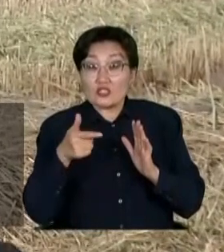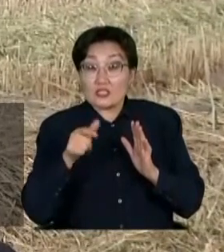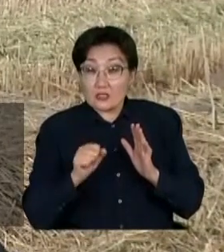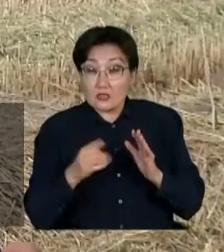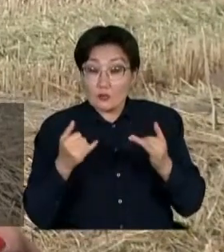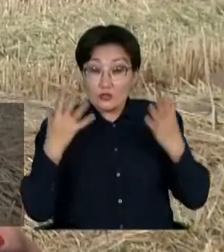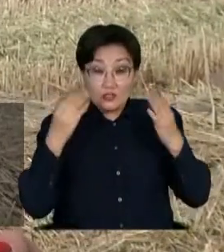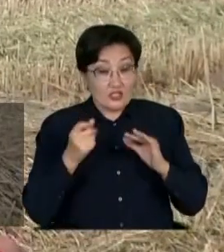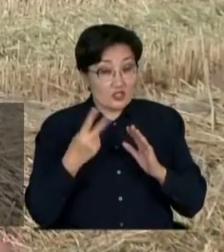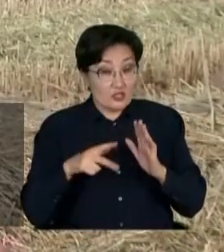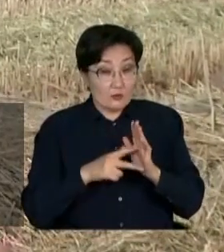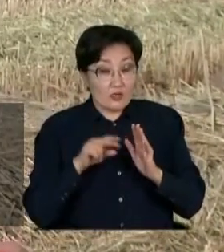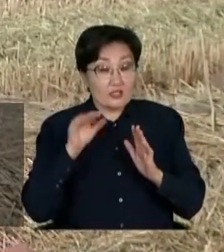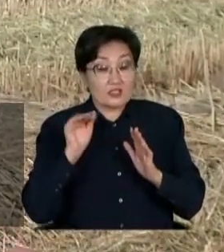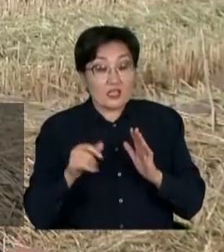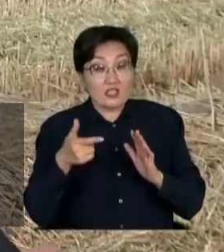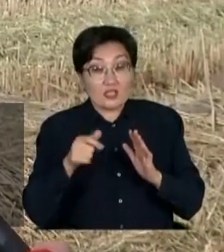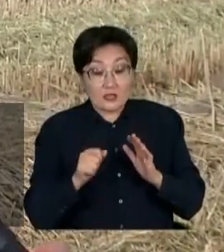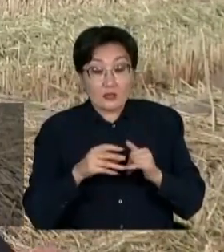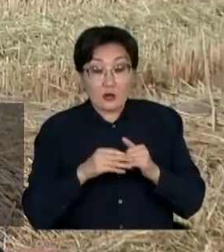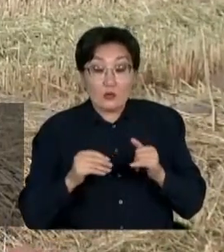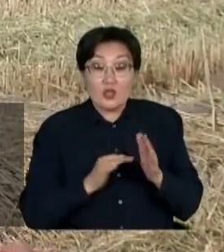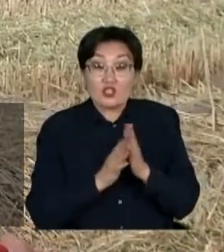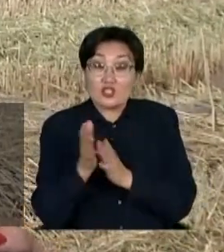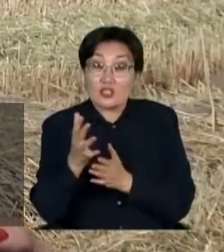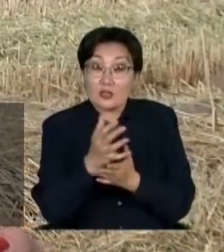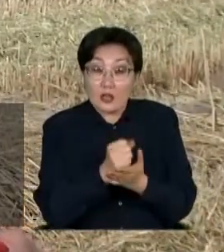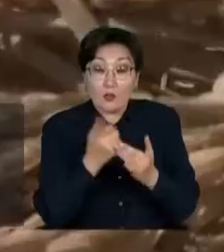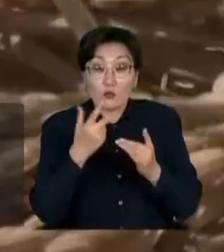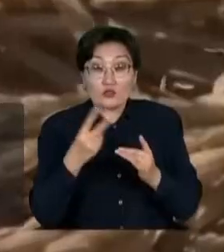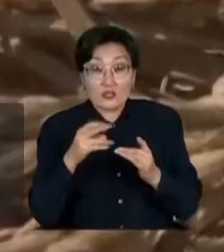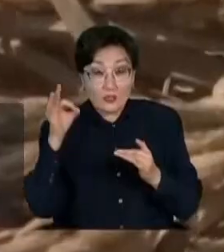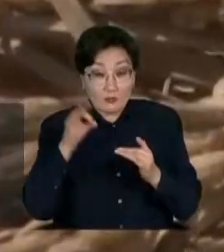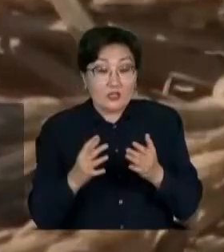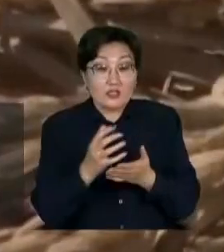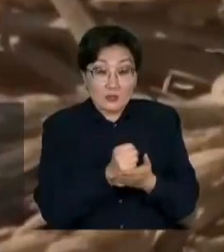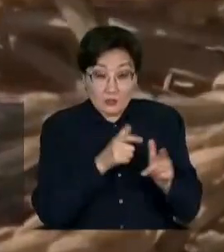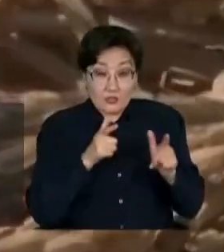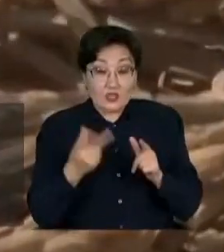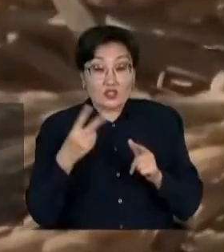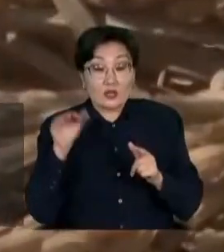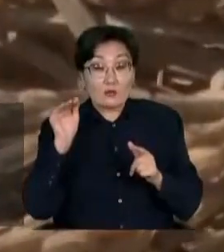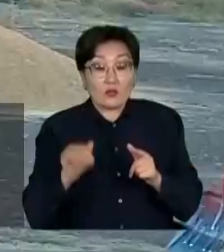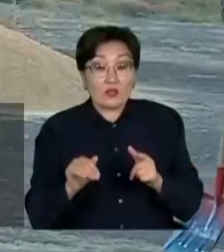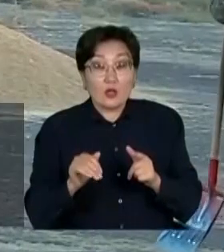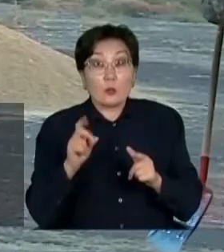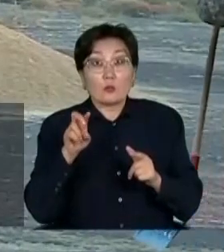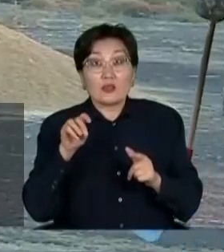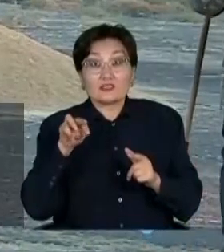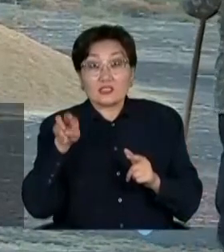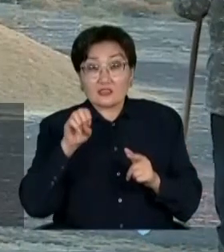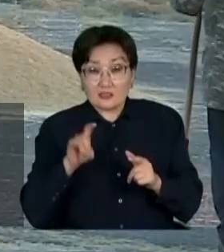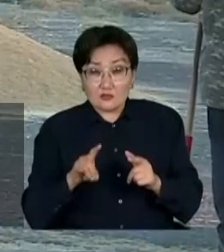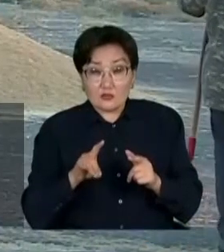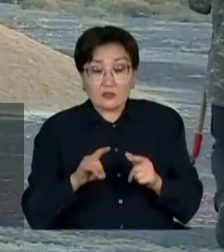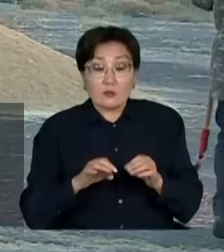таңда 28 мың гектары орылды. Бұл 32%, және соның 20 мың гектары бастырылды. Агросала